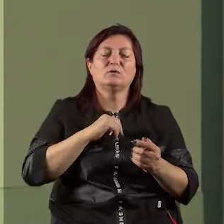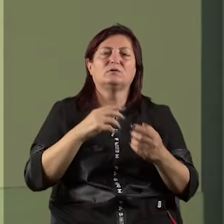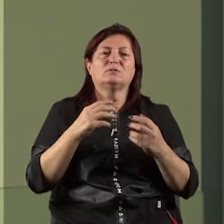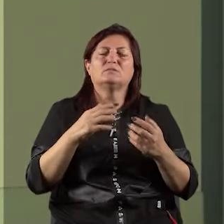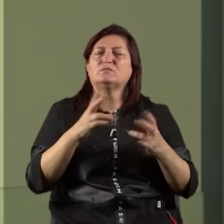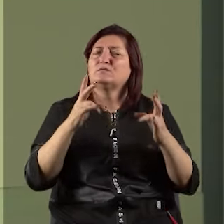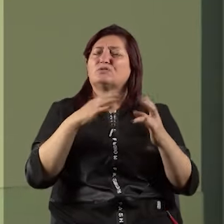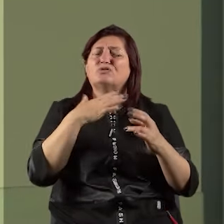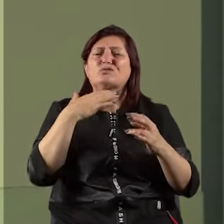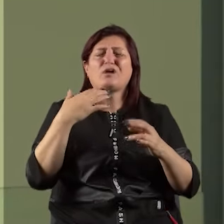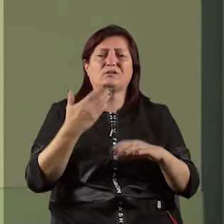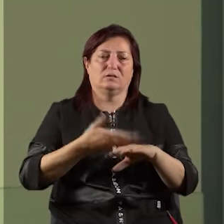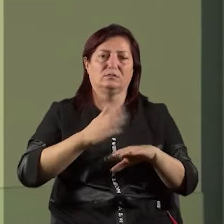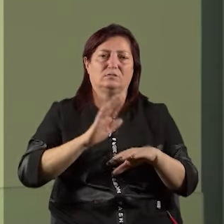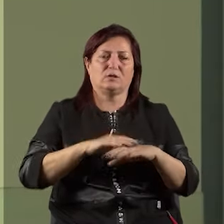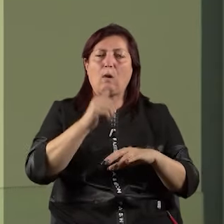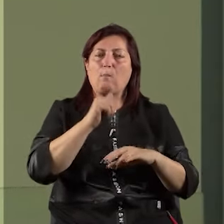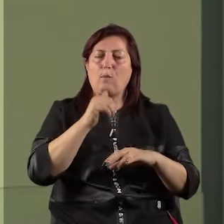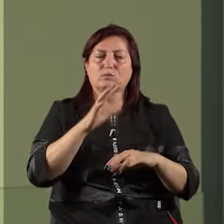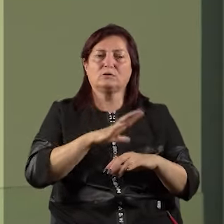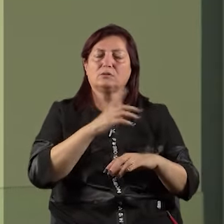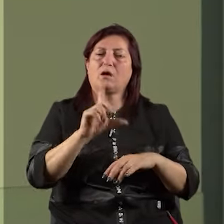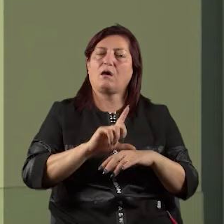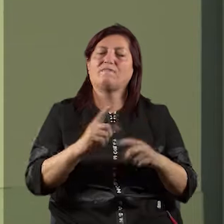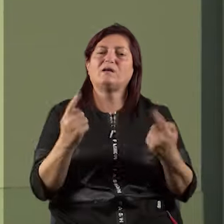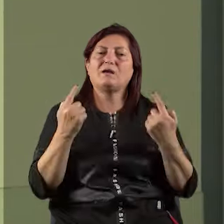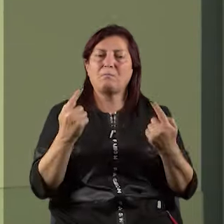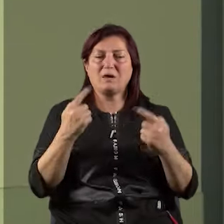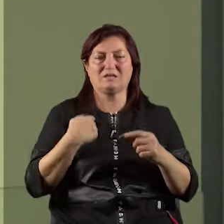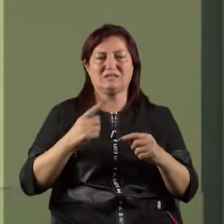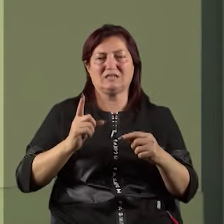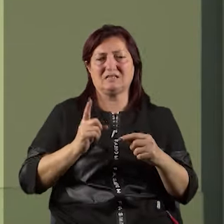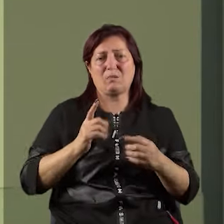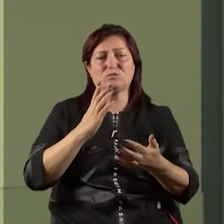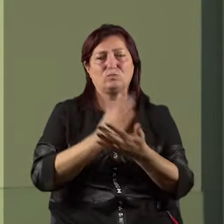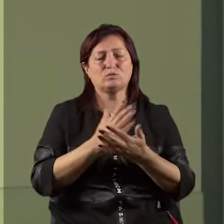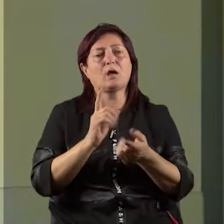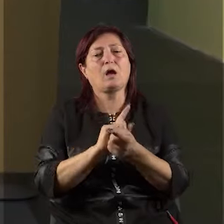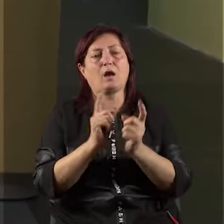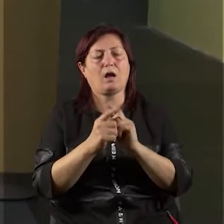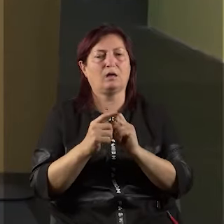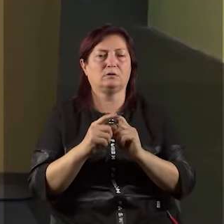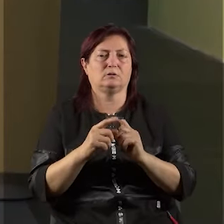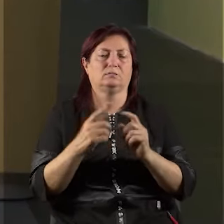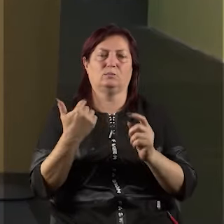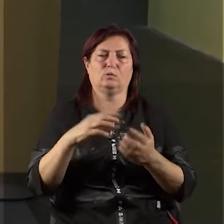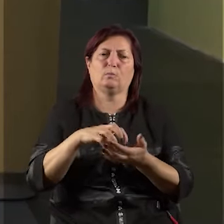պարոն Միլտոնյան միշտ գրողից ավելի մեծ ակնկալիք, սպասելիքներ է ունեցել, քան բուն գրականությունն է։ Դե